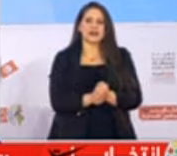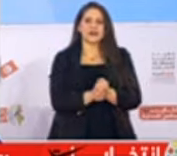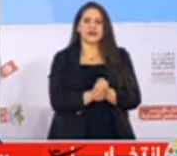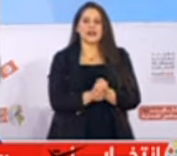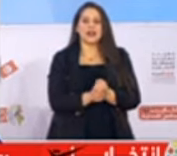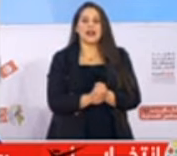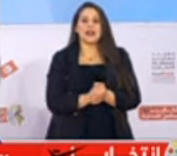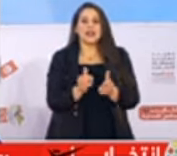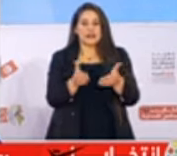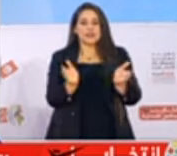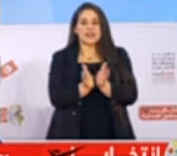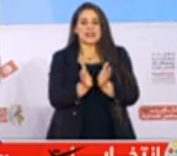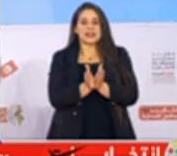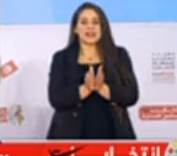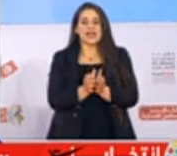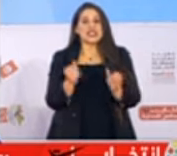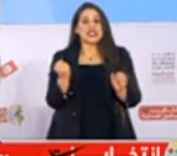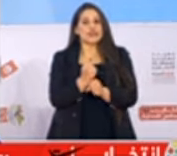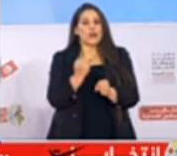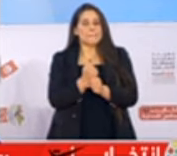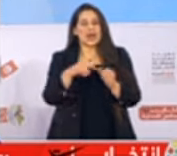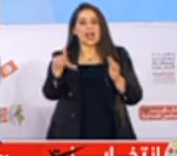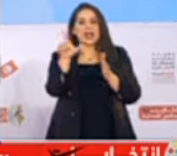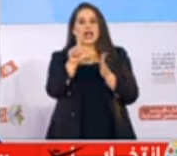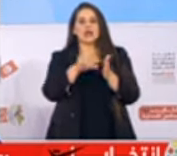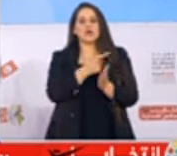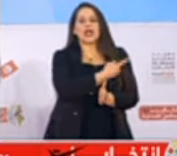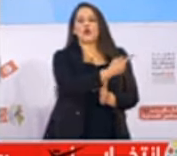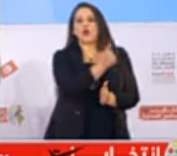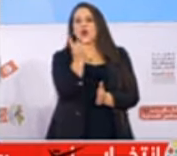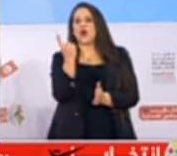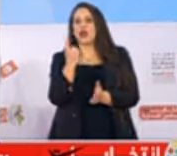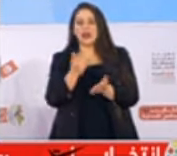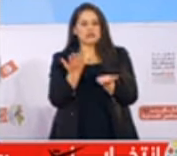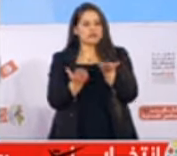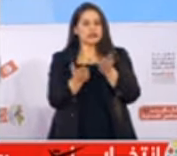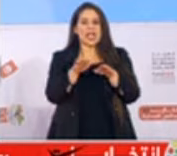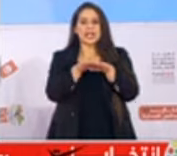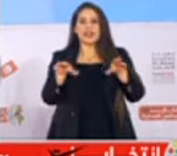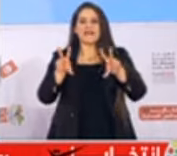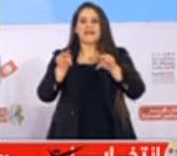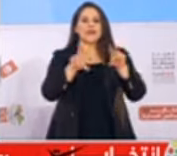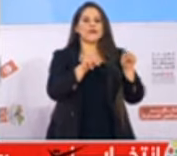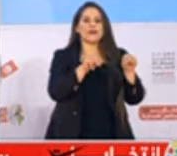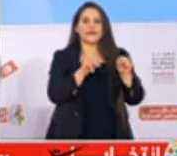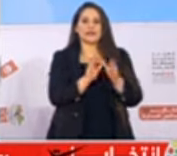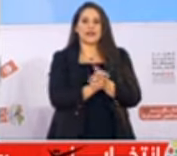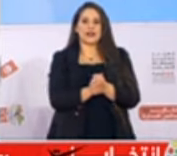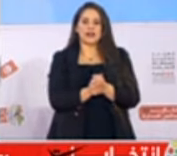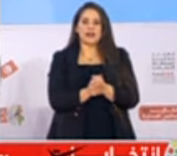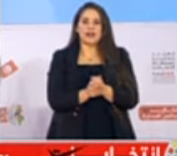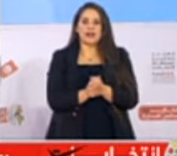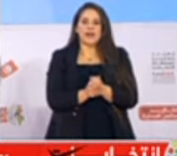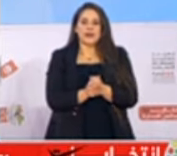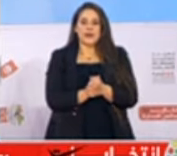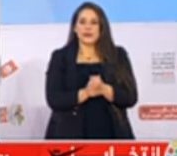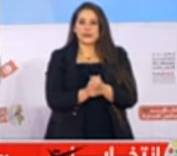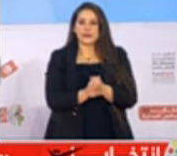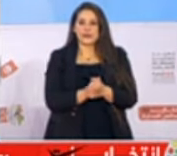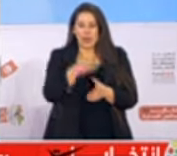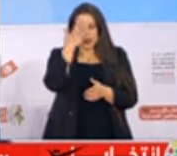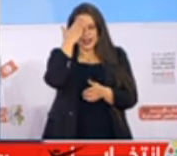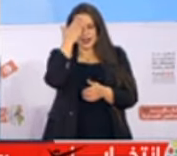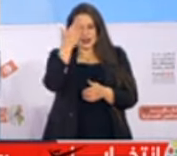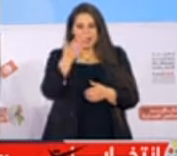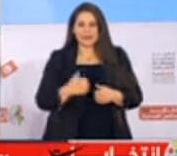تطبيق القانون على جميع المتدخلين، هذاك ضمانا لشفافية ونزاهة المسار الانتخابي.